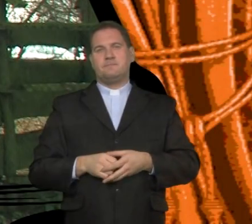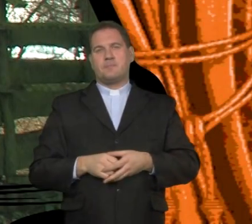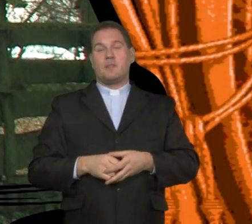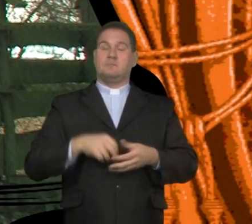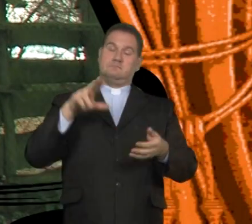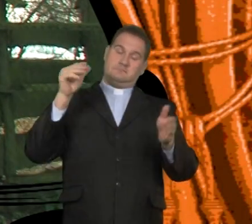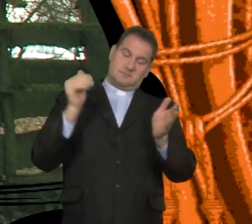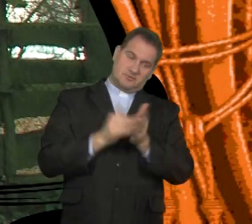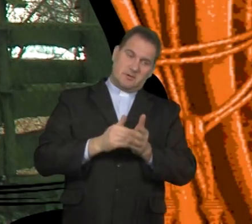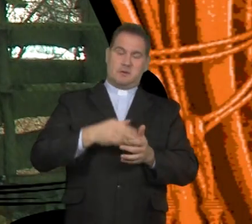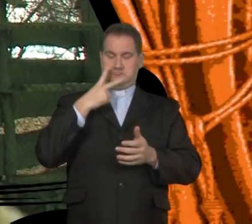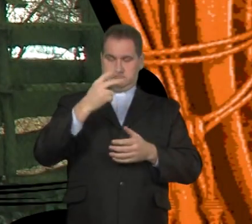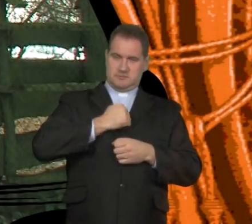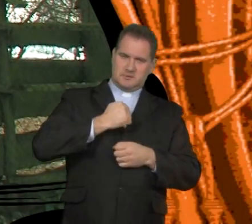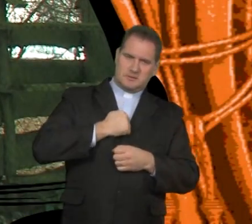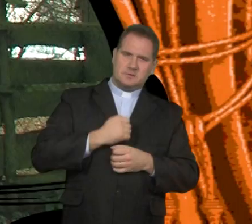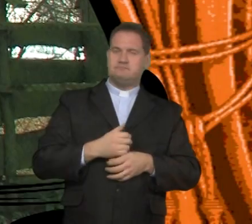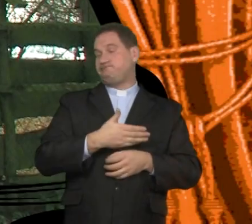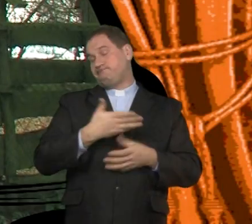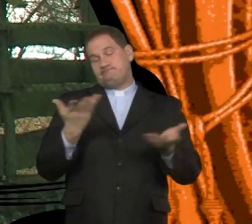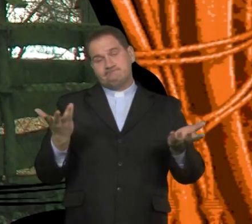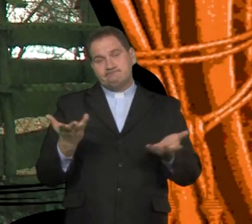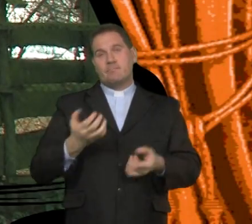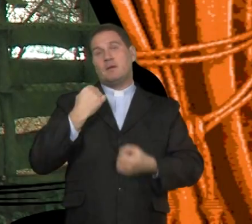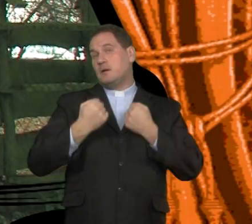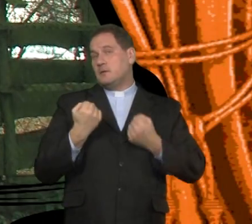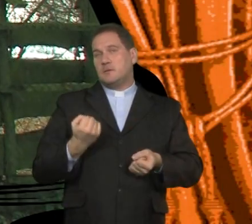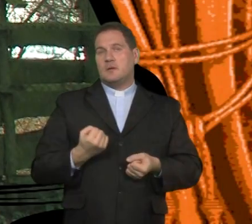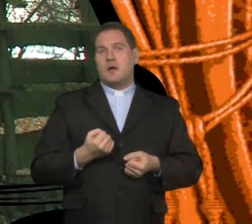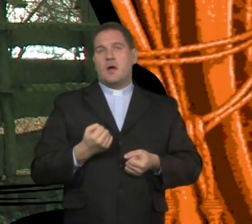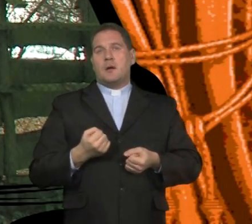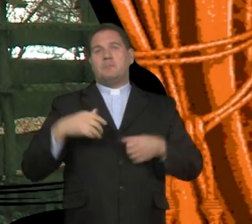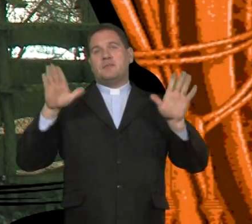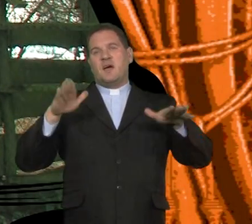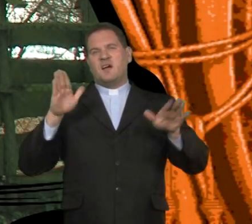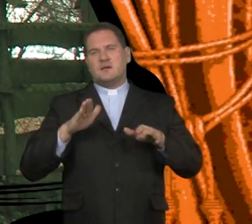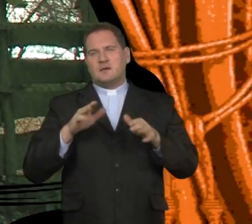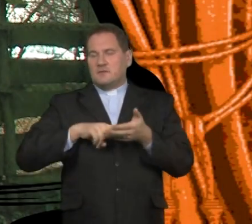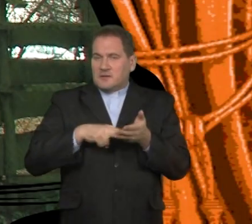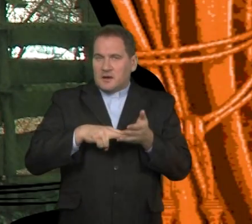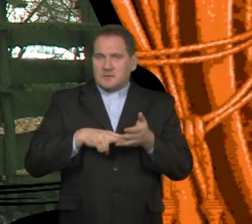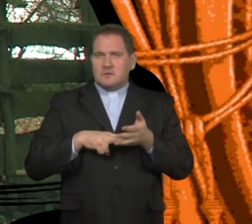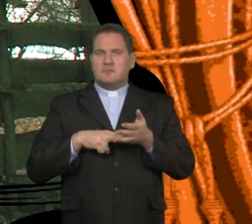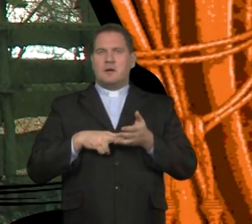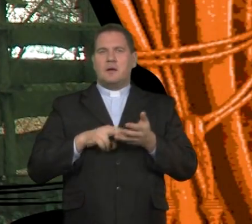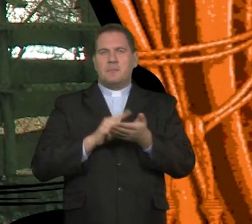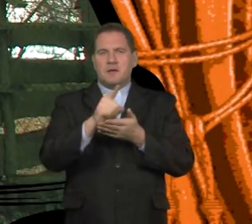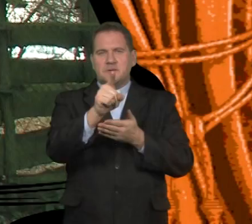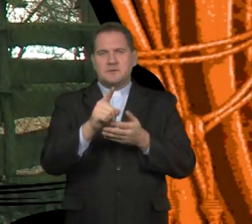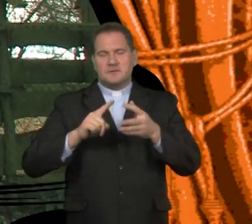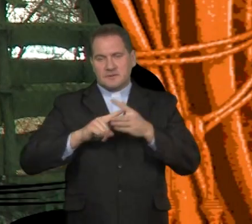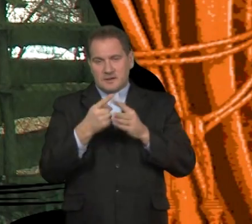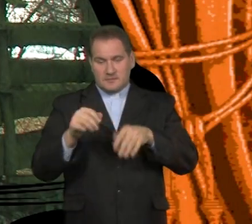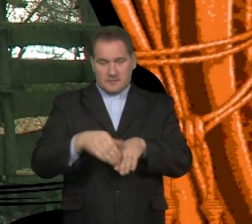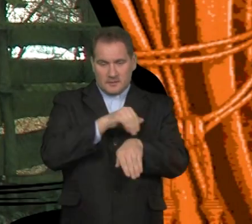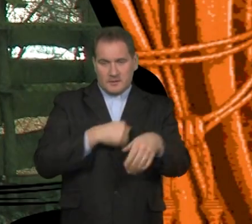rura, dachy pogryzione, a nawet kominy. Nie miał, trzeba przyznać, burmistrz dobrej miny. Bo myszołowy